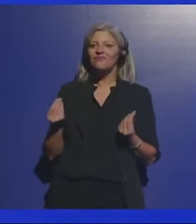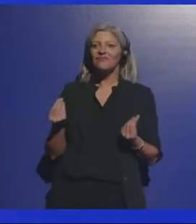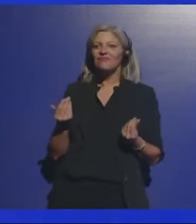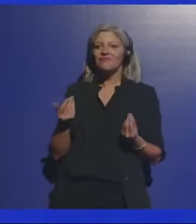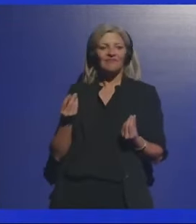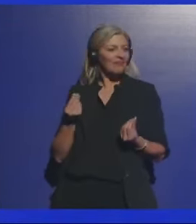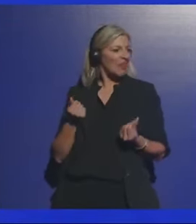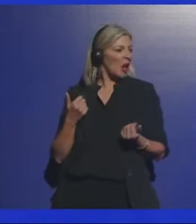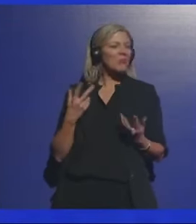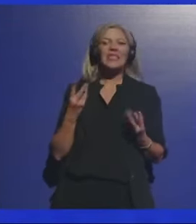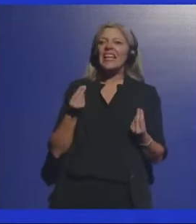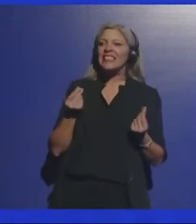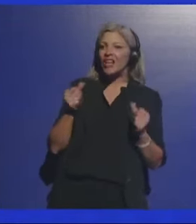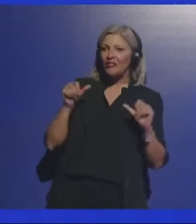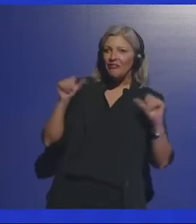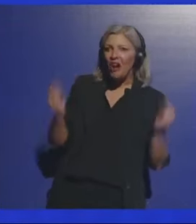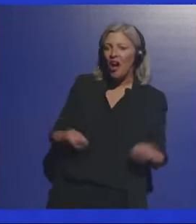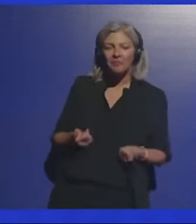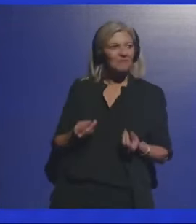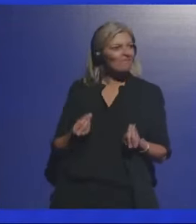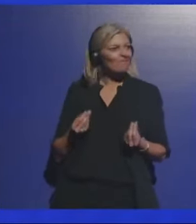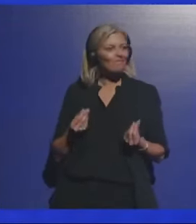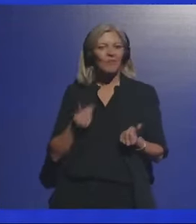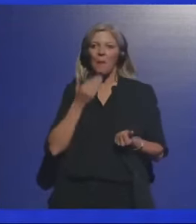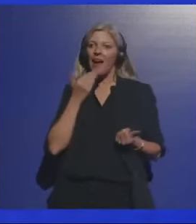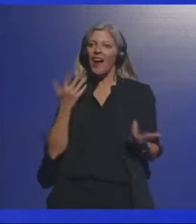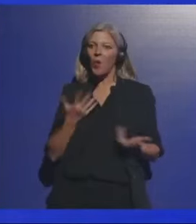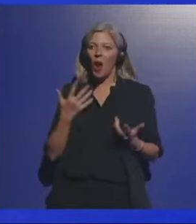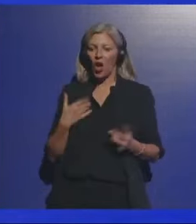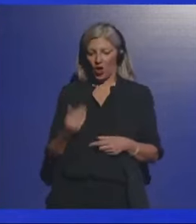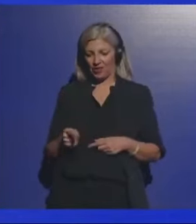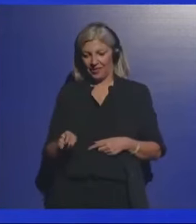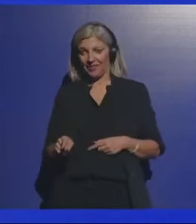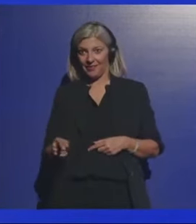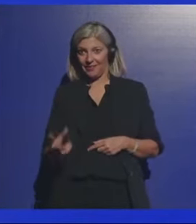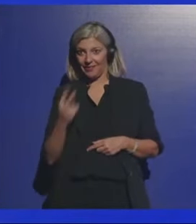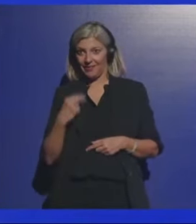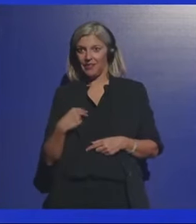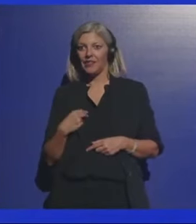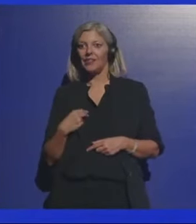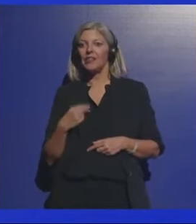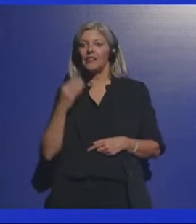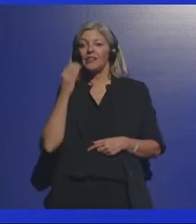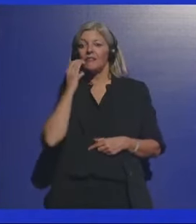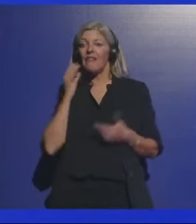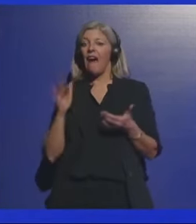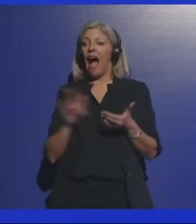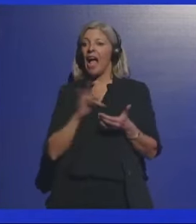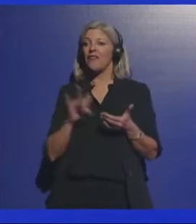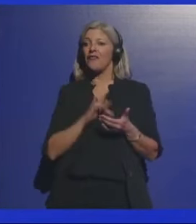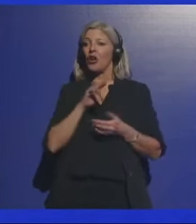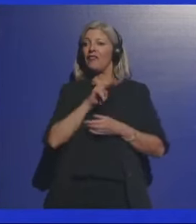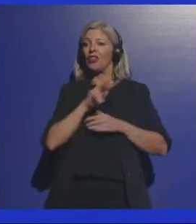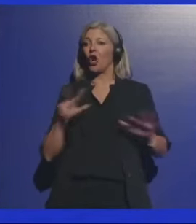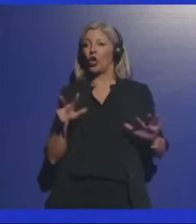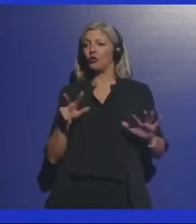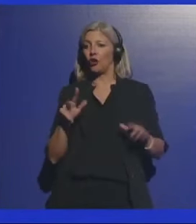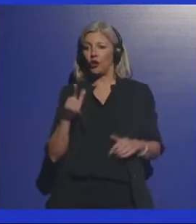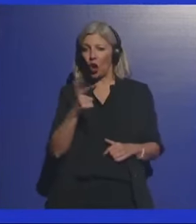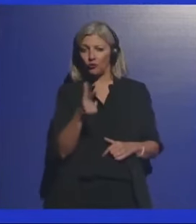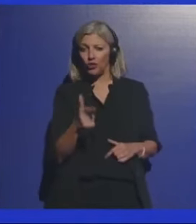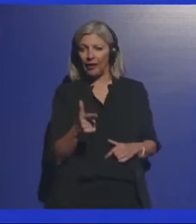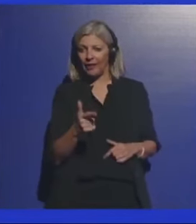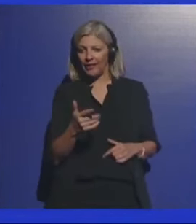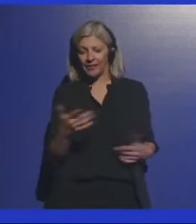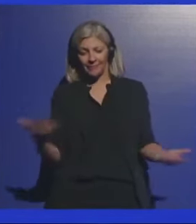Ma che poi non senza il tuo iPhone 28 non